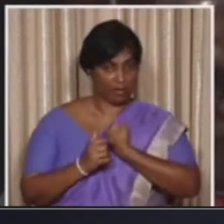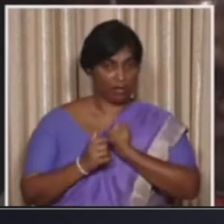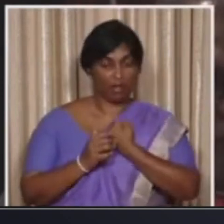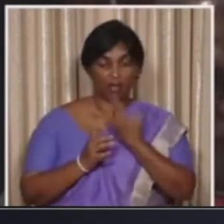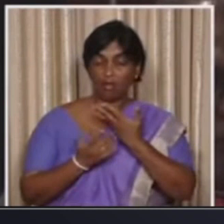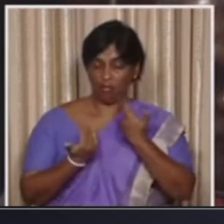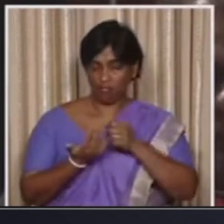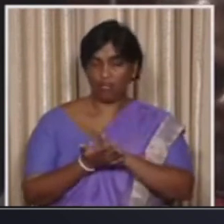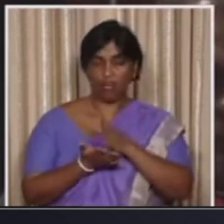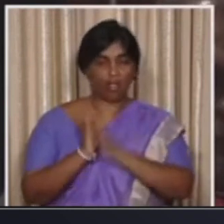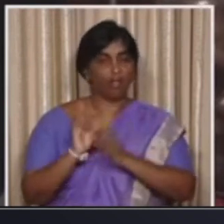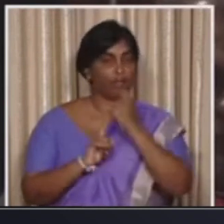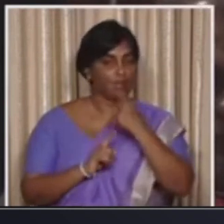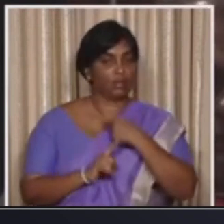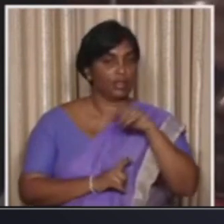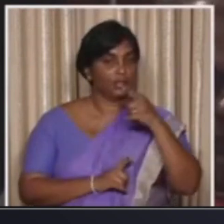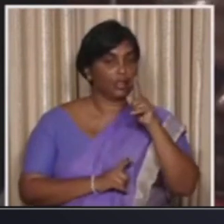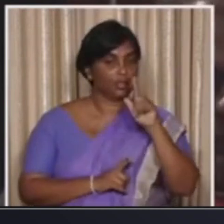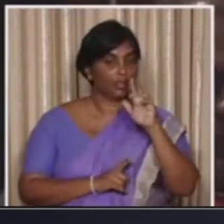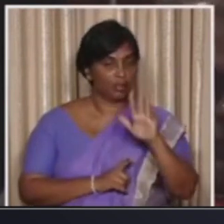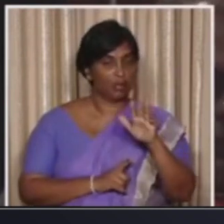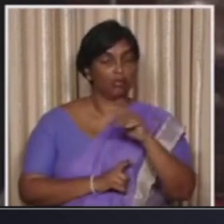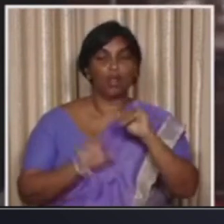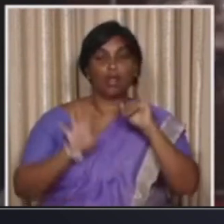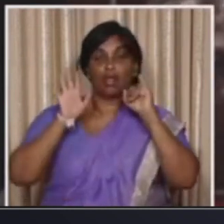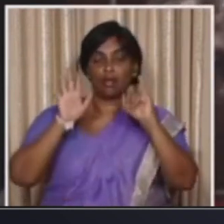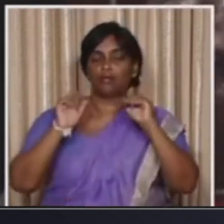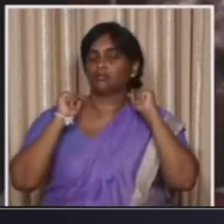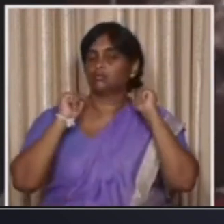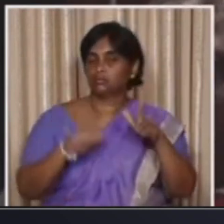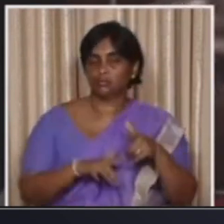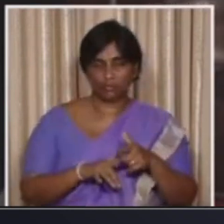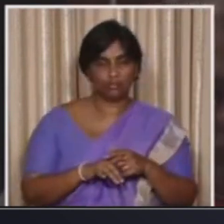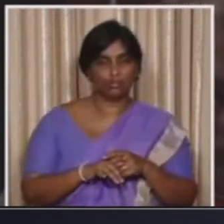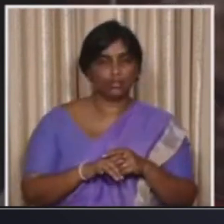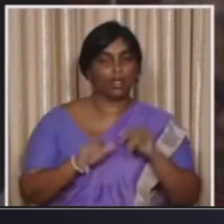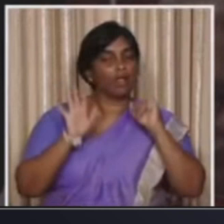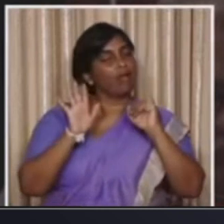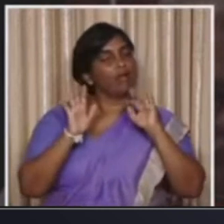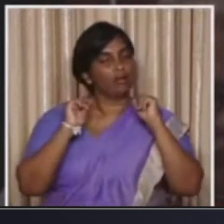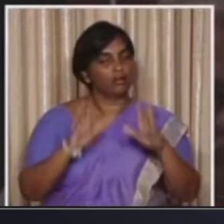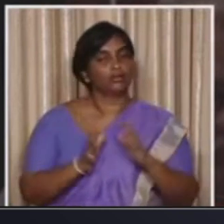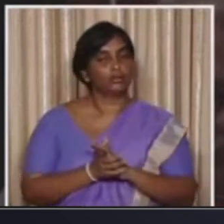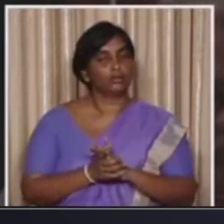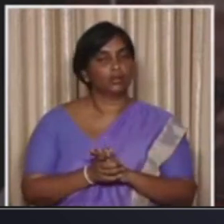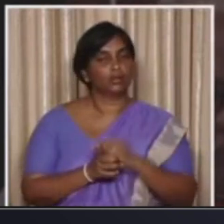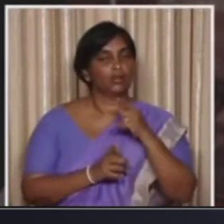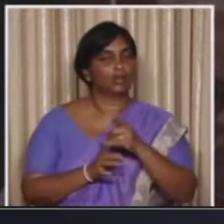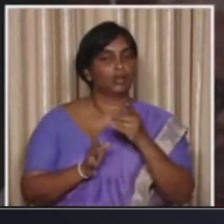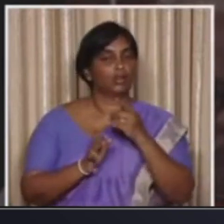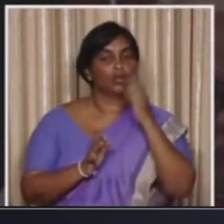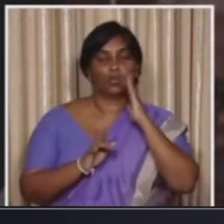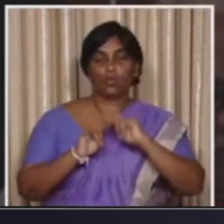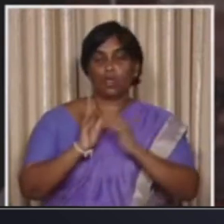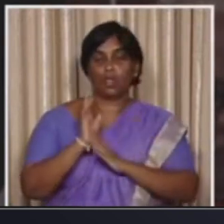ඇමතිතුමාට කියනවා 179 හයයි සාර්ථක වෙලා තියෙන්නේ හයක් සාර්ථක වෙලා තියෙන්නේ අපේ විදේශ අමාත්‍ය